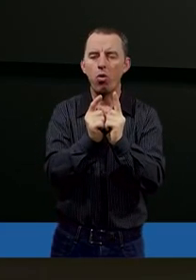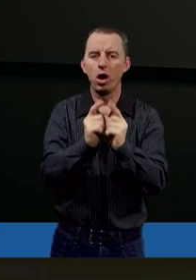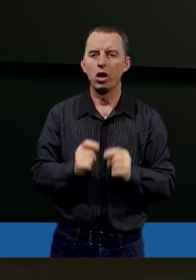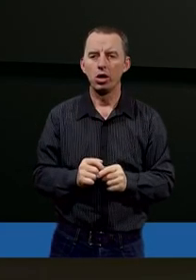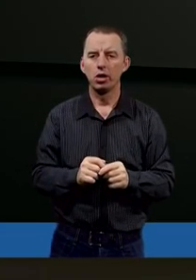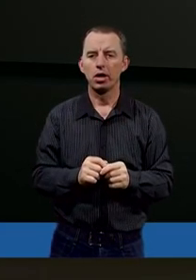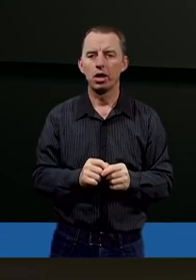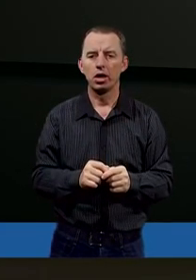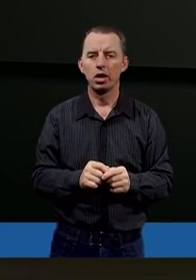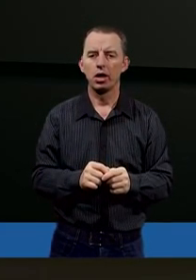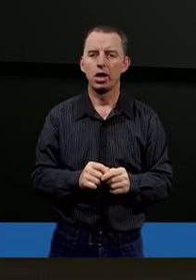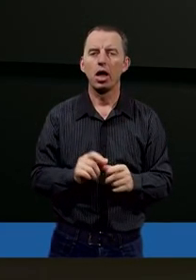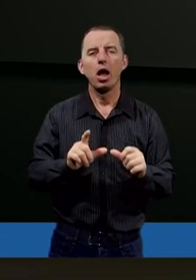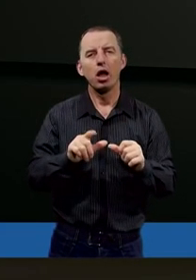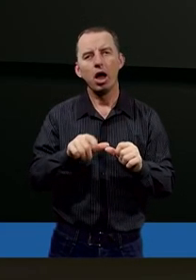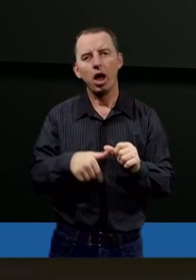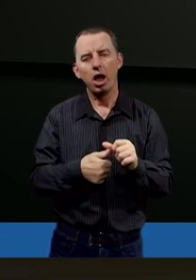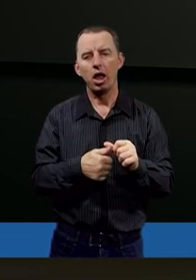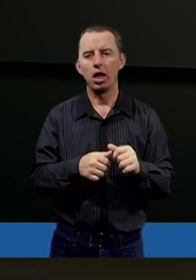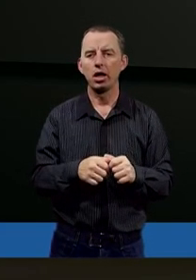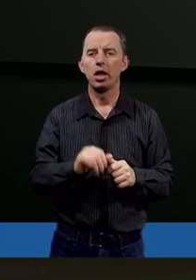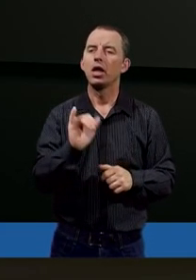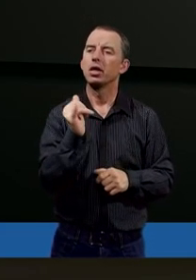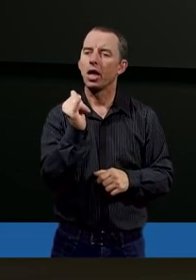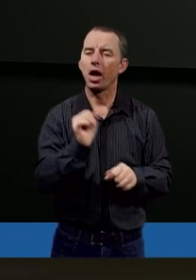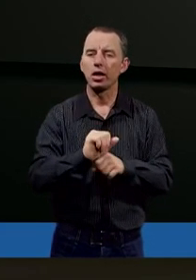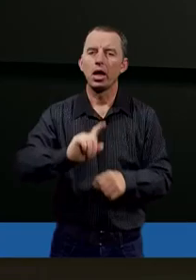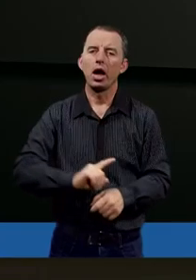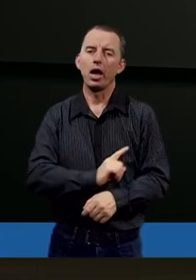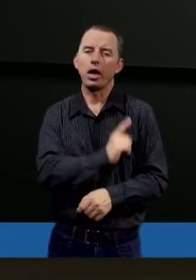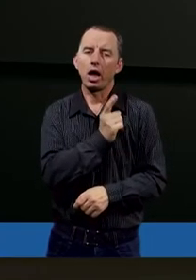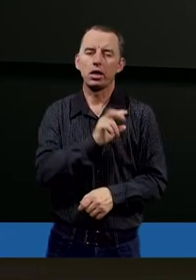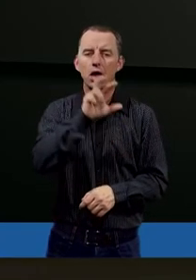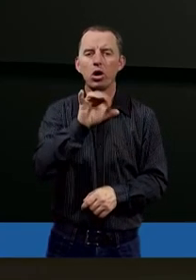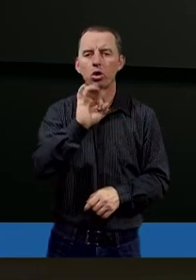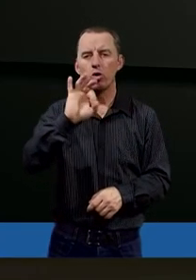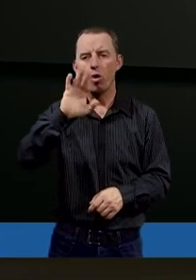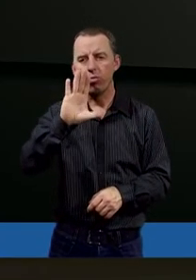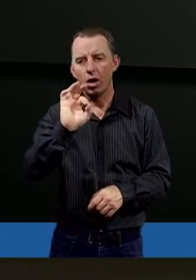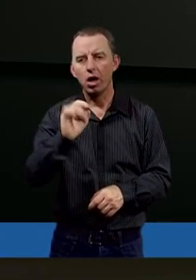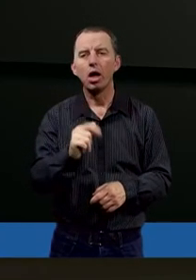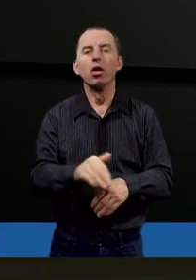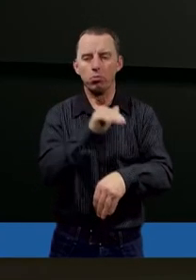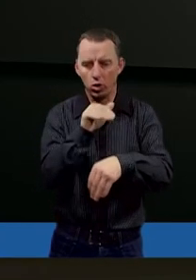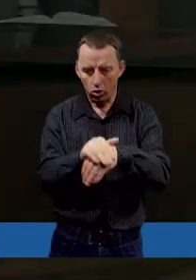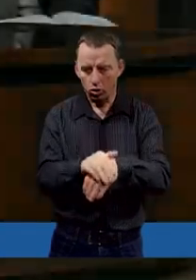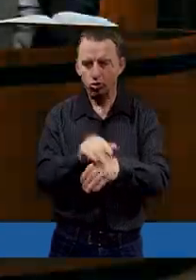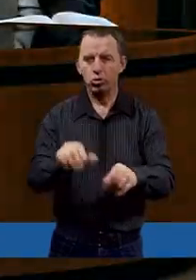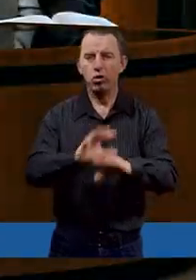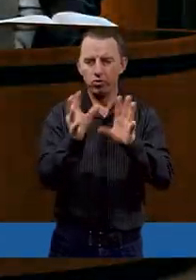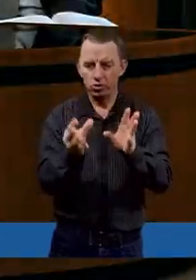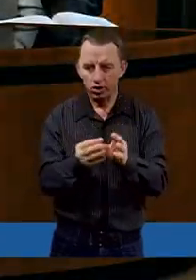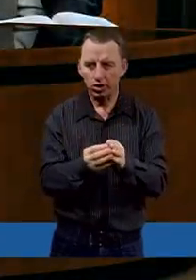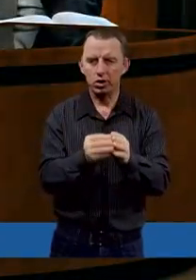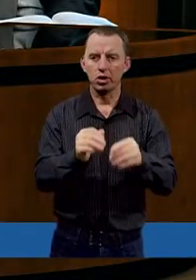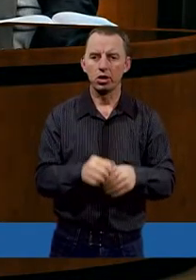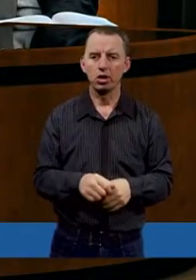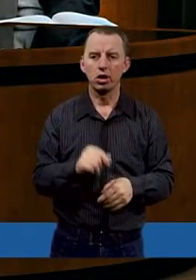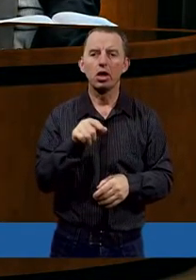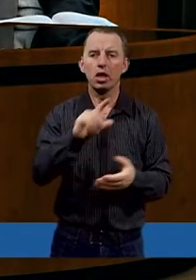No, ale jaka jest reakcja Hioba? Godzi on się z tym? No właśnie,